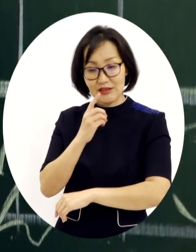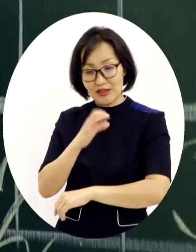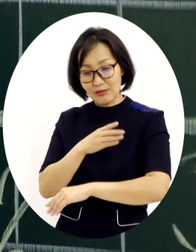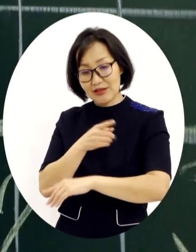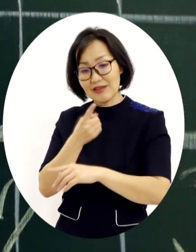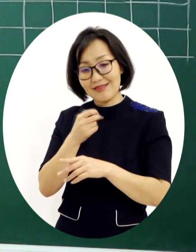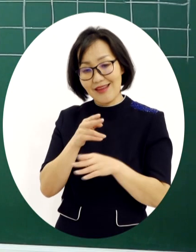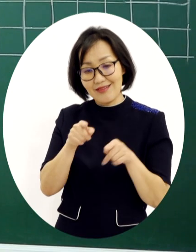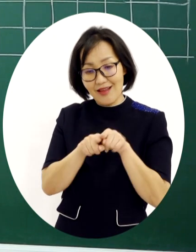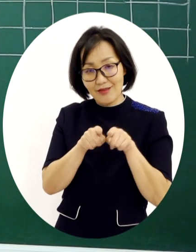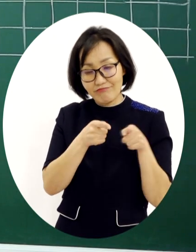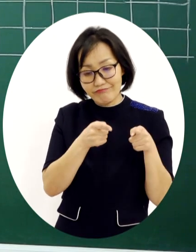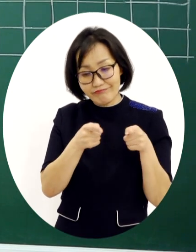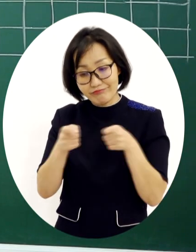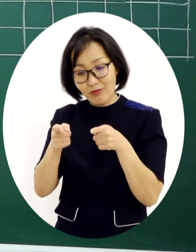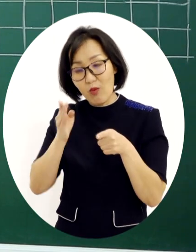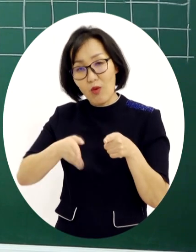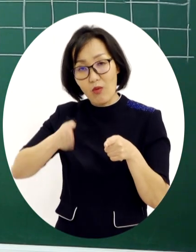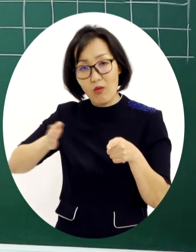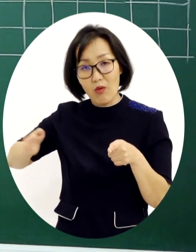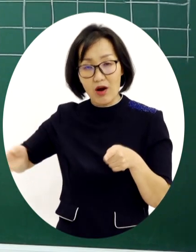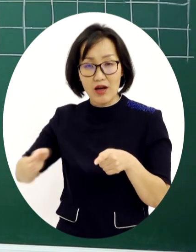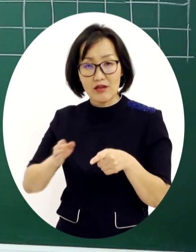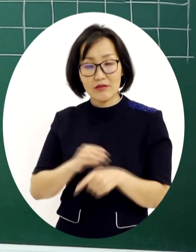см-ээр хувааж.